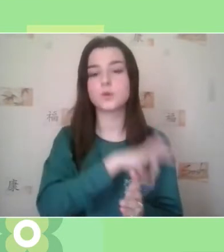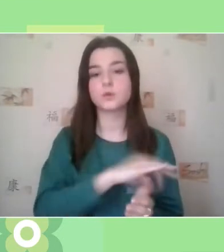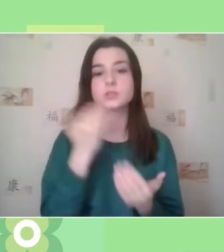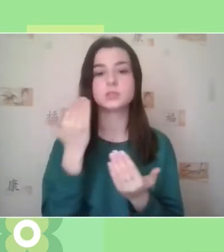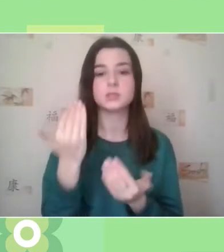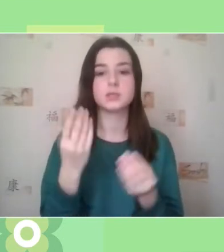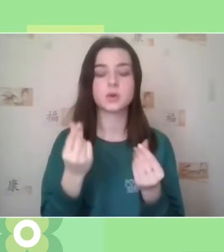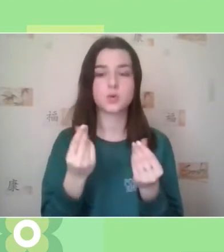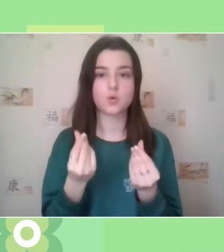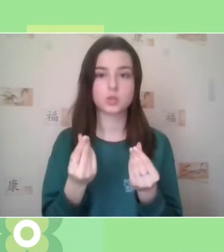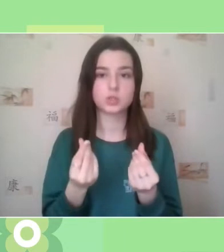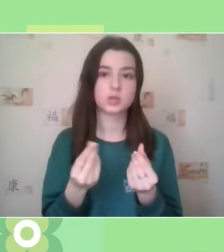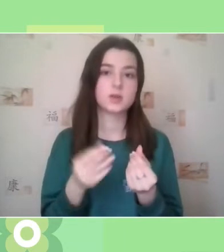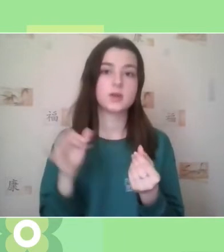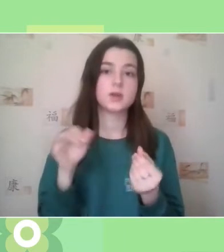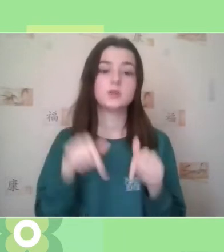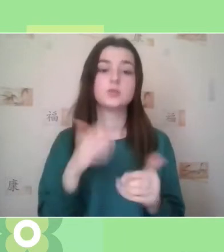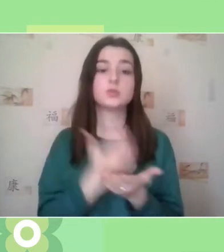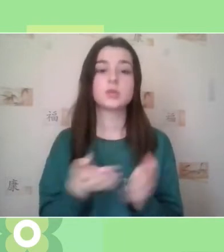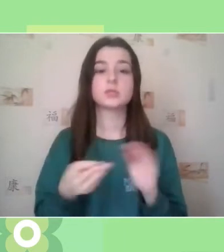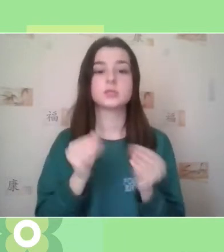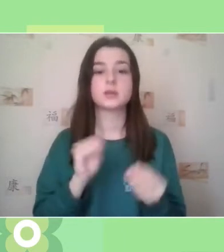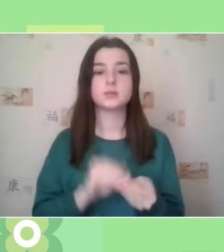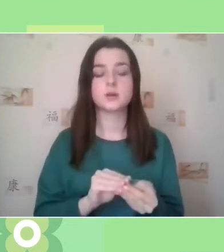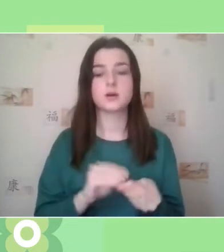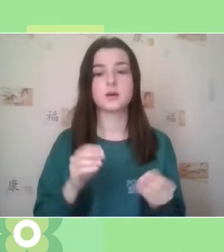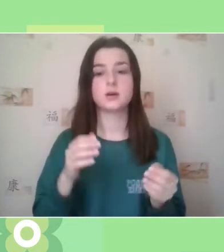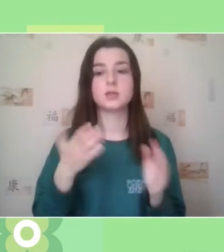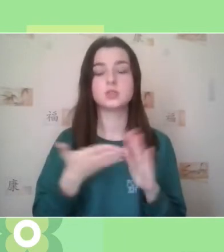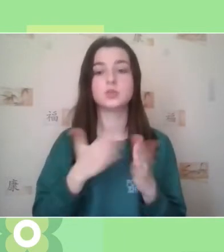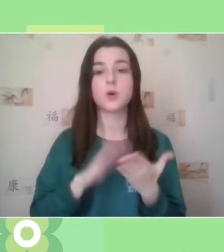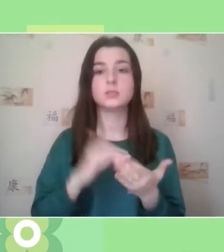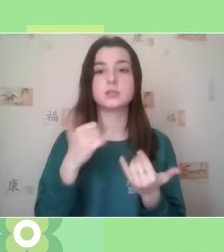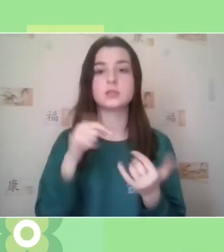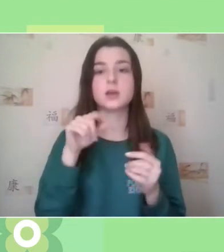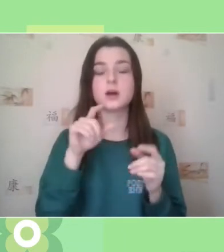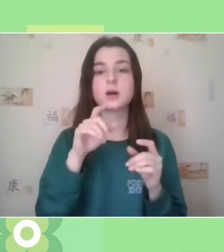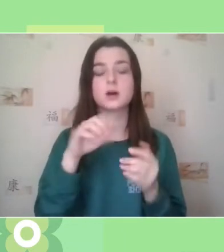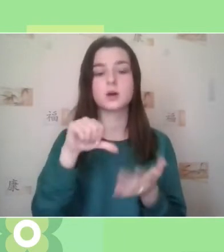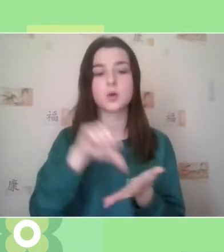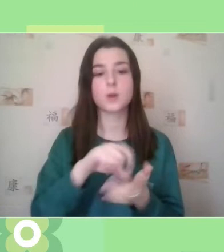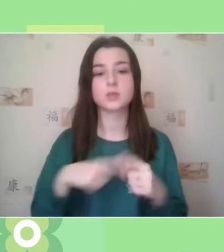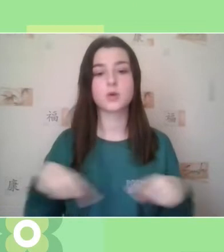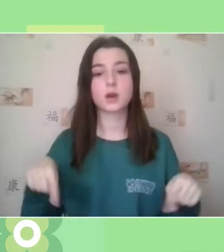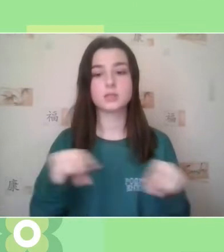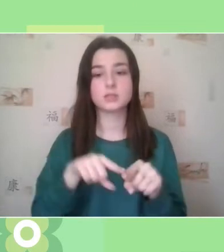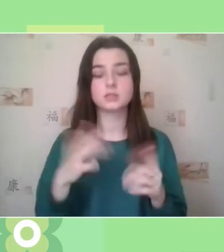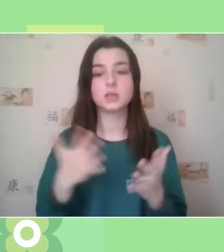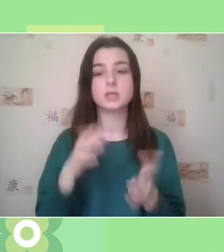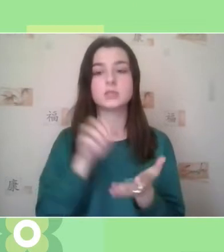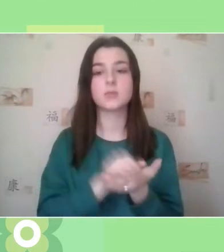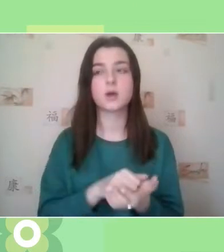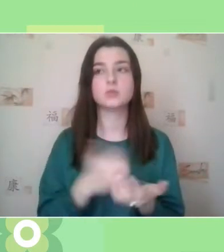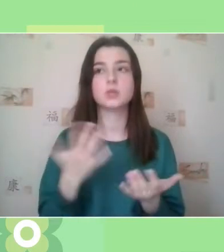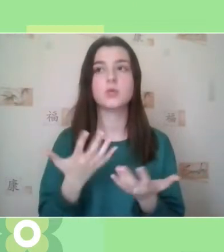їхні кошти. І тут є складна ситуація для тих громадських організацій та ініціатив, які займаються просвітницькою діяльністю,